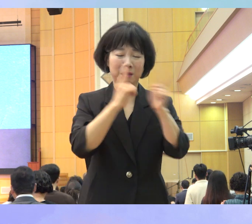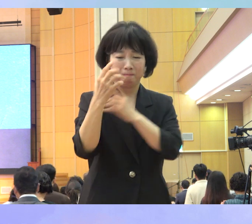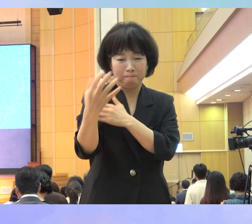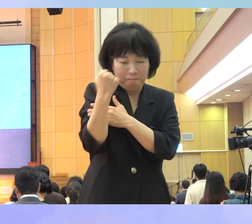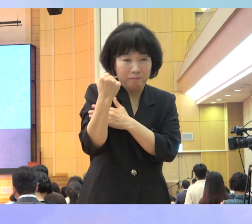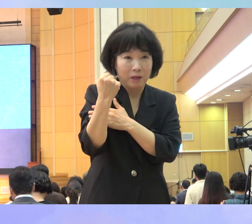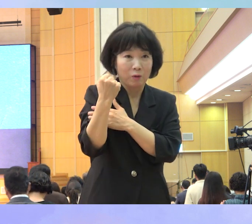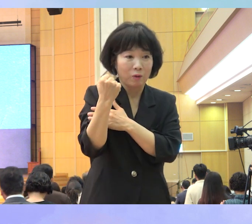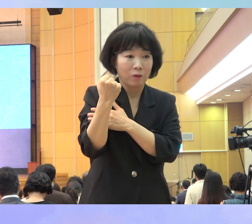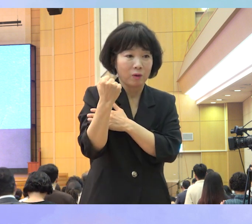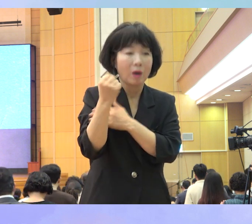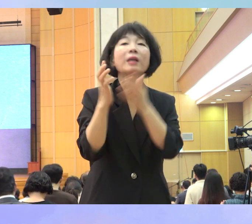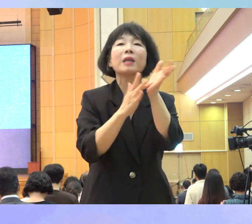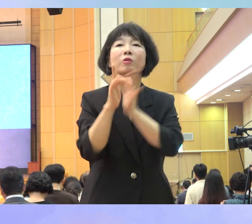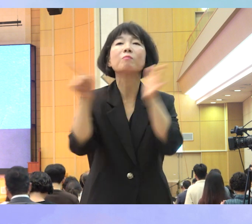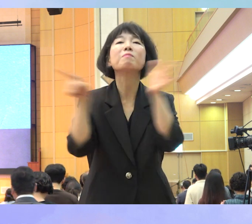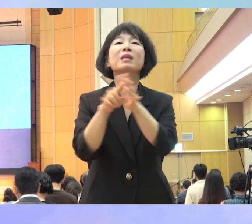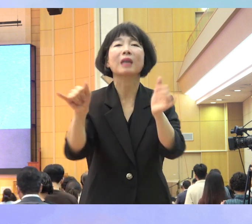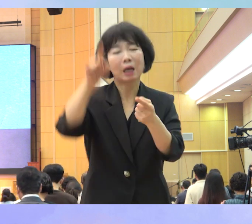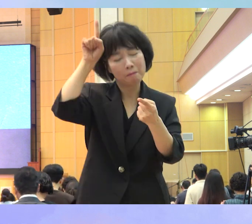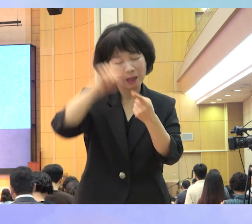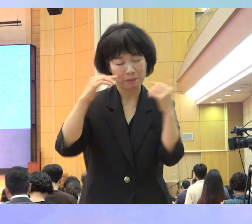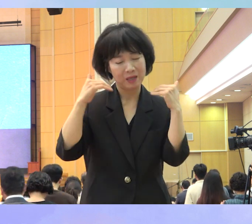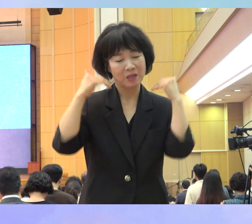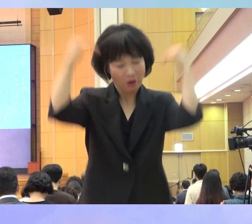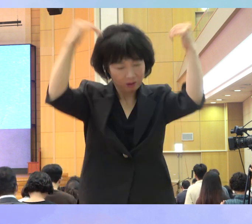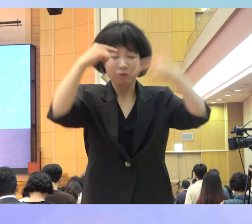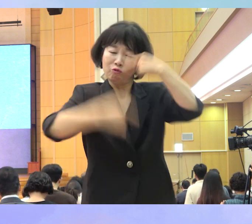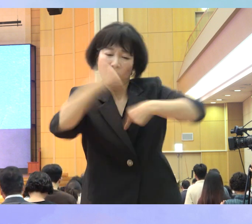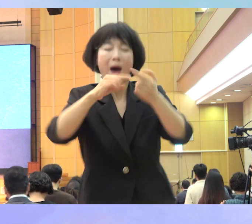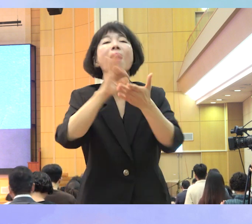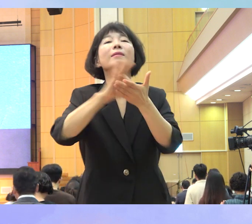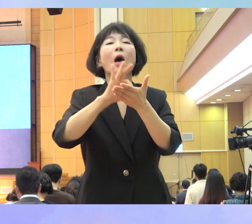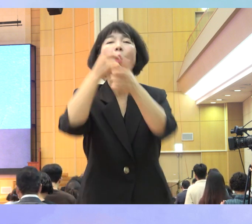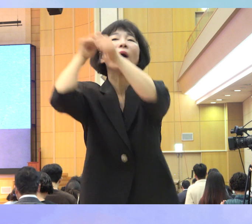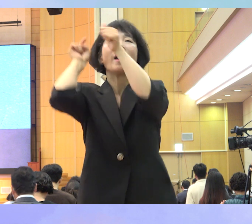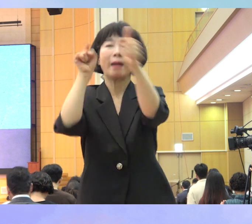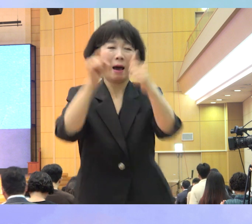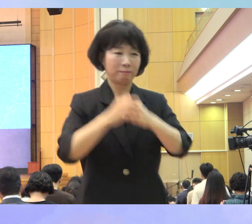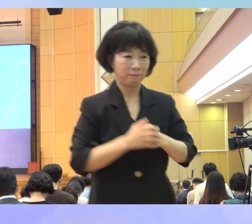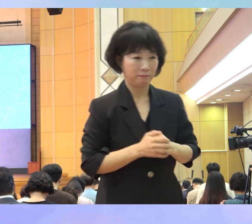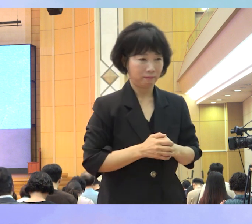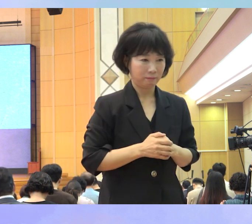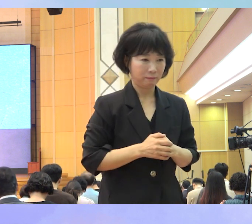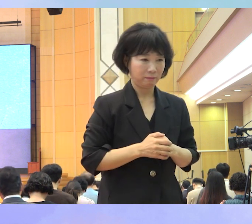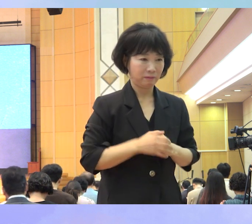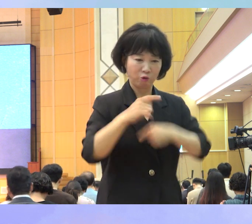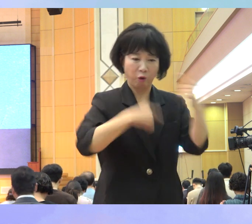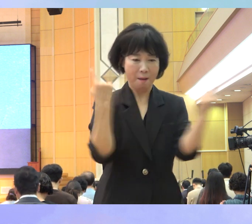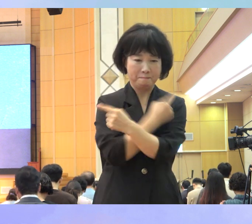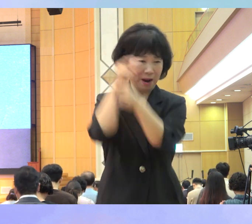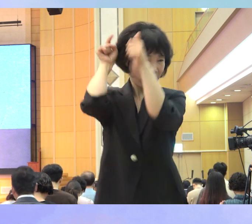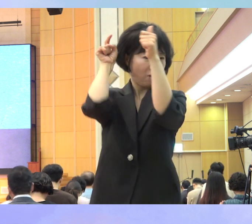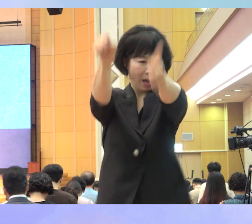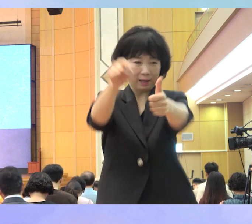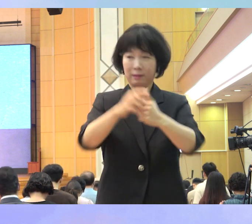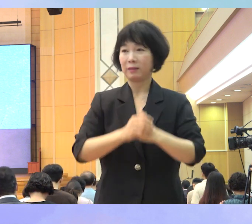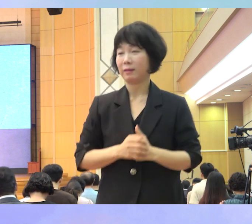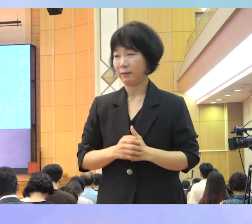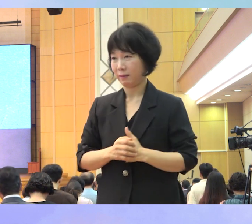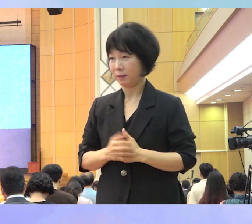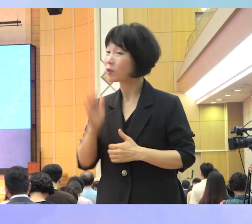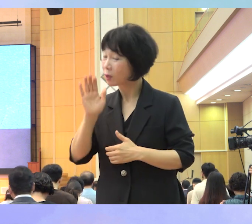얻어서 크리스천다운 성숙한 언어를 사용해라. 그런데 그렇게 하기